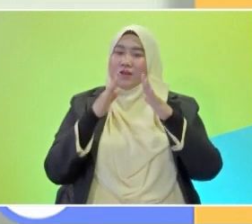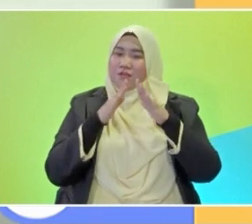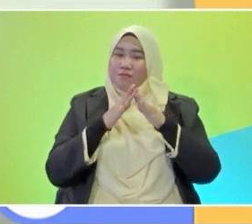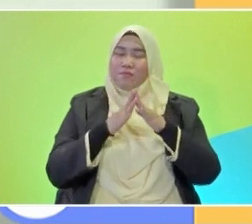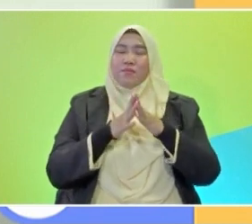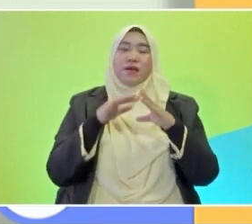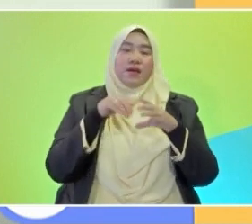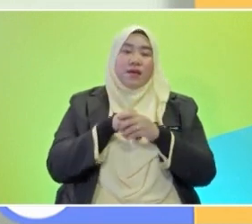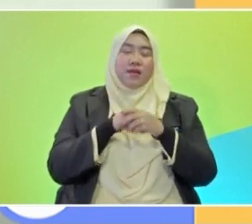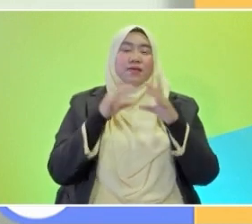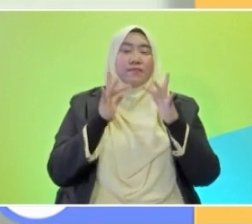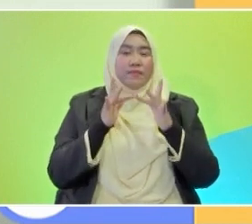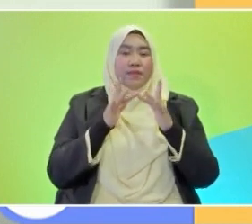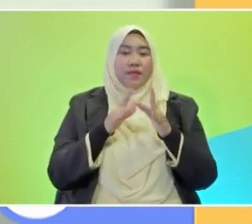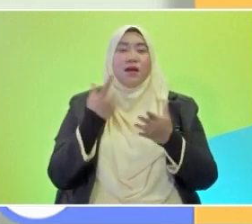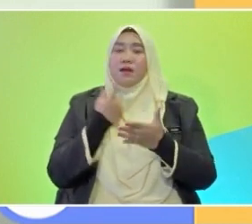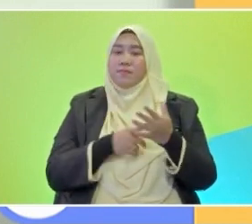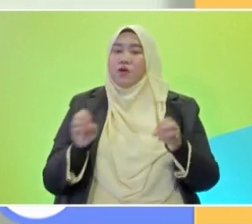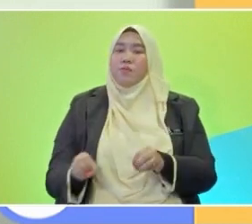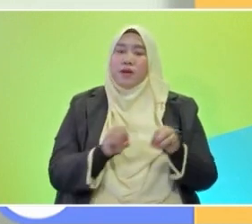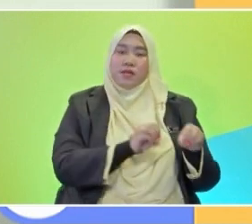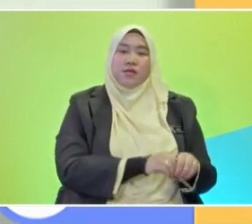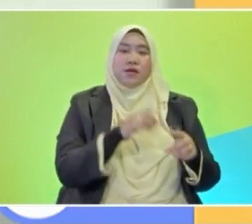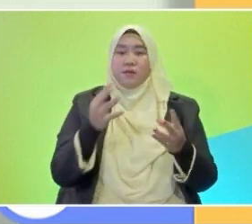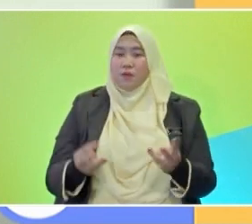dalam kalian apa operasinya kita gunakan